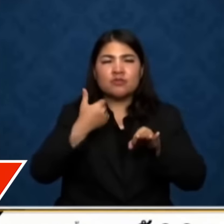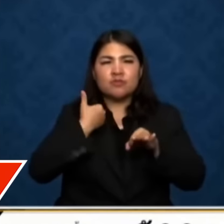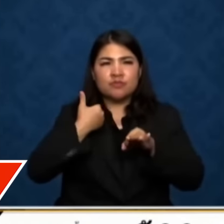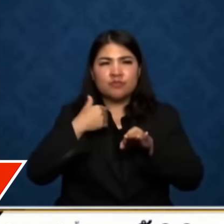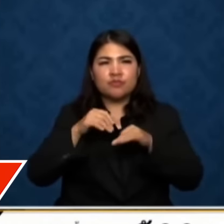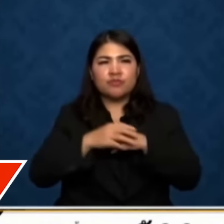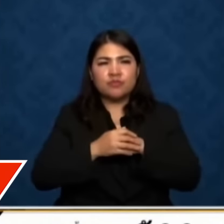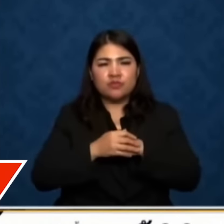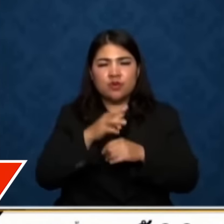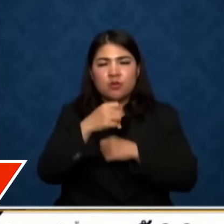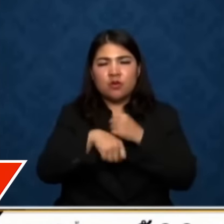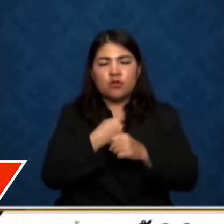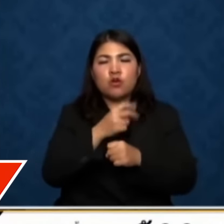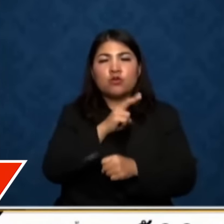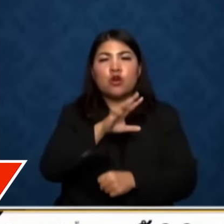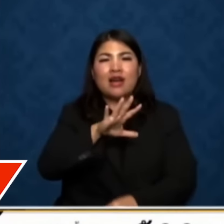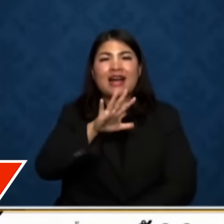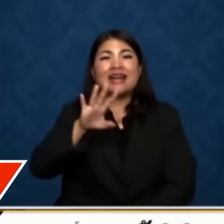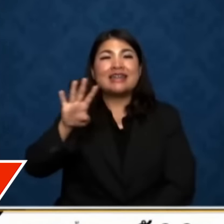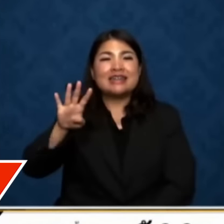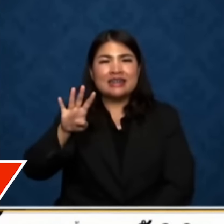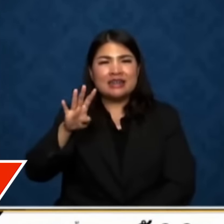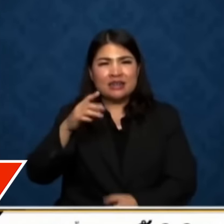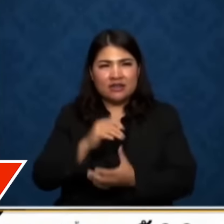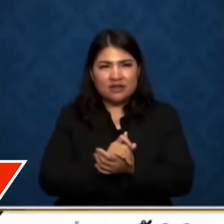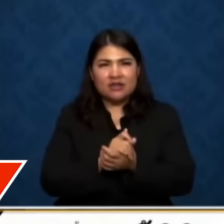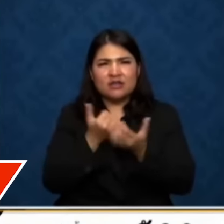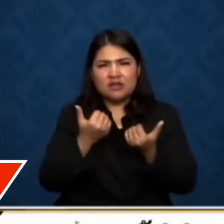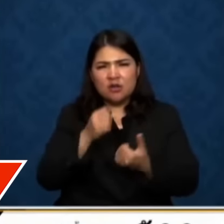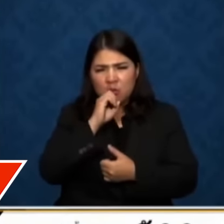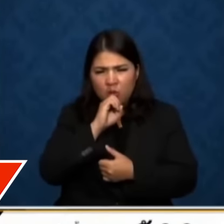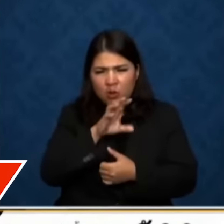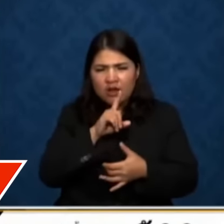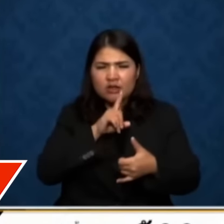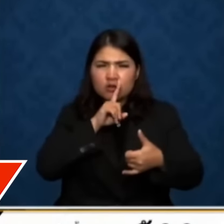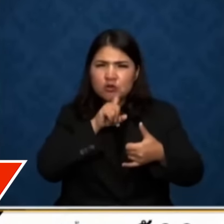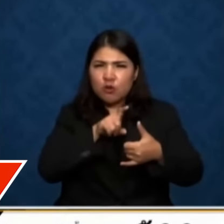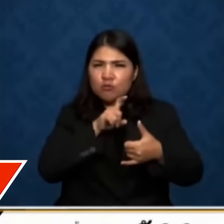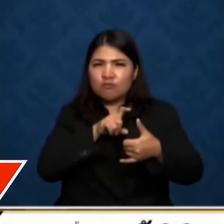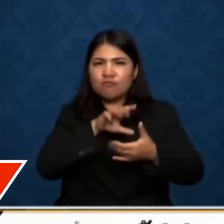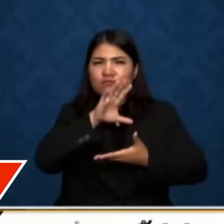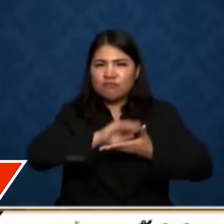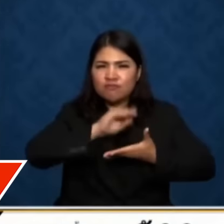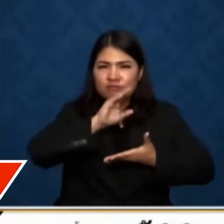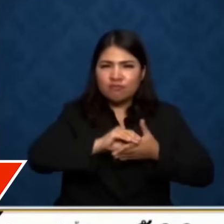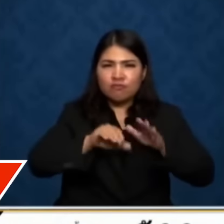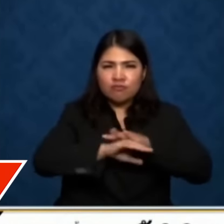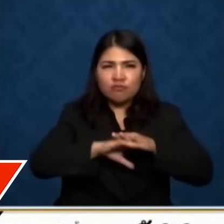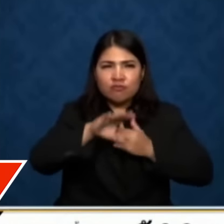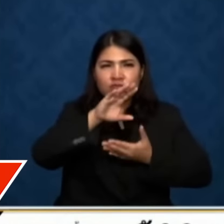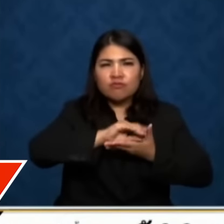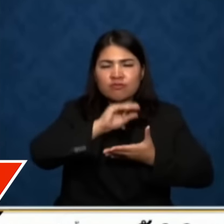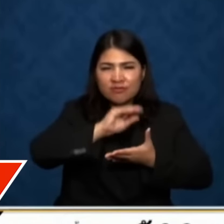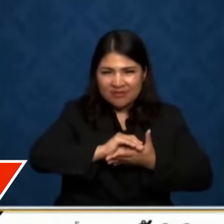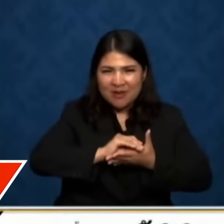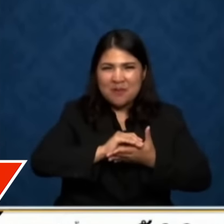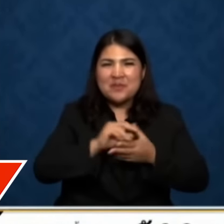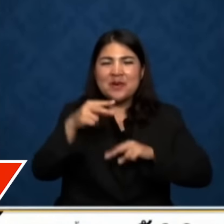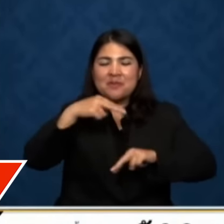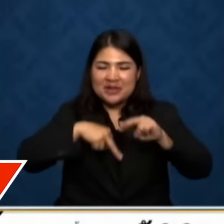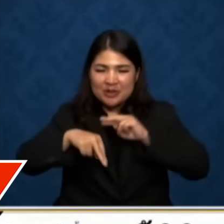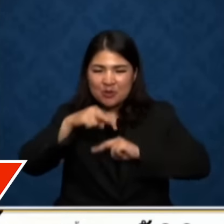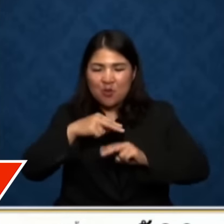สถานพ.ศ. 2554นะครับท่านว่าสอบสวนนี่หมายถึงซักถามเพื่อรวบรวมหลักฐานหรือข้อเท็จจริงเพื่อพิสูจน์ความ